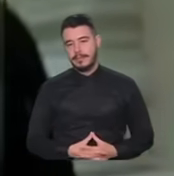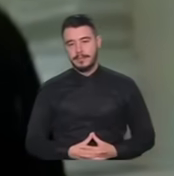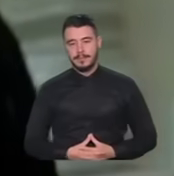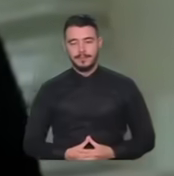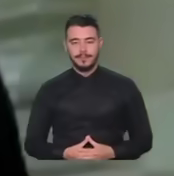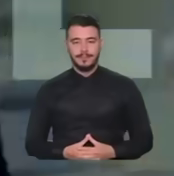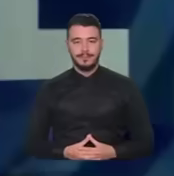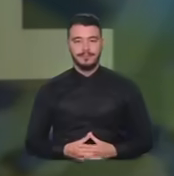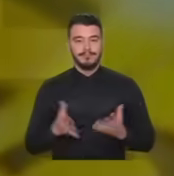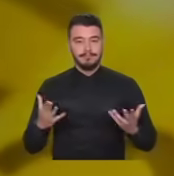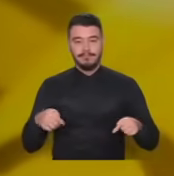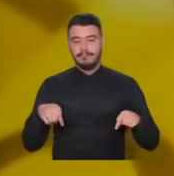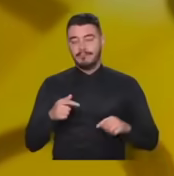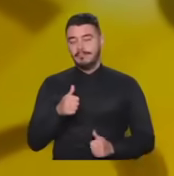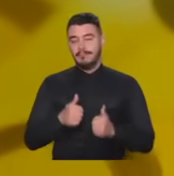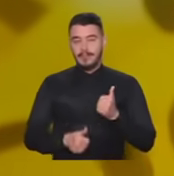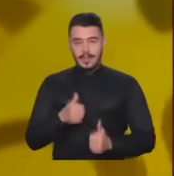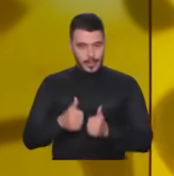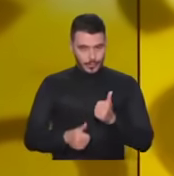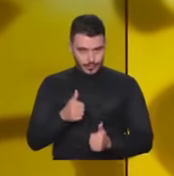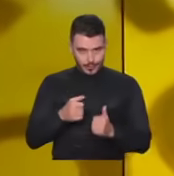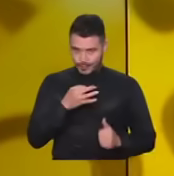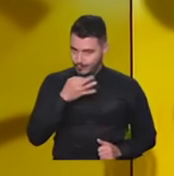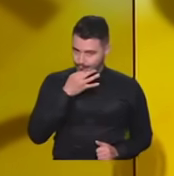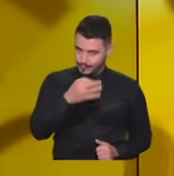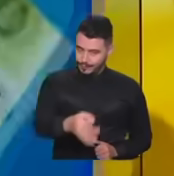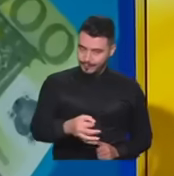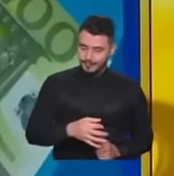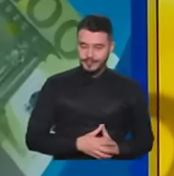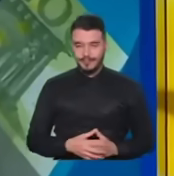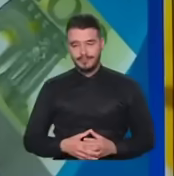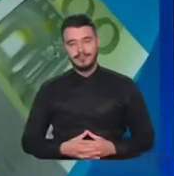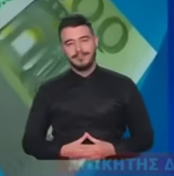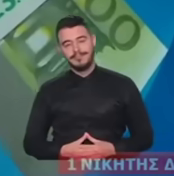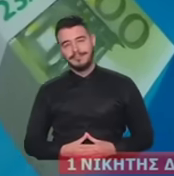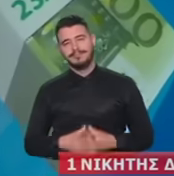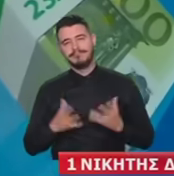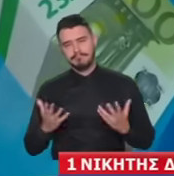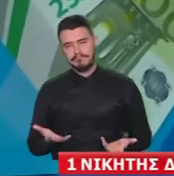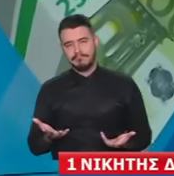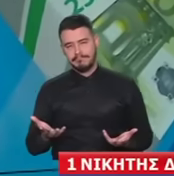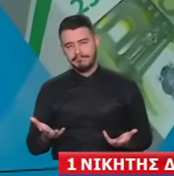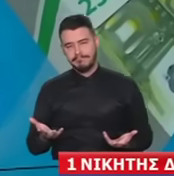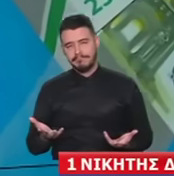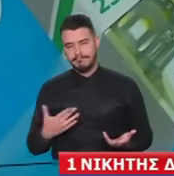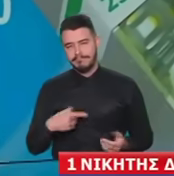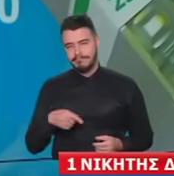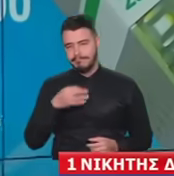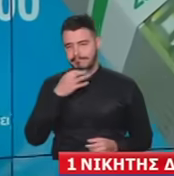Να πούμε το διαγωνισμό μας για να προχωρήσουμε. Λοιπόν, είπαμε μέσα σε αυτά.